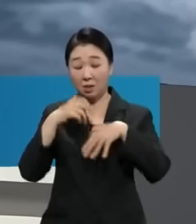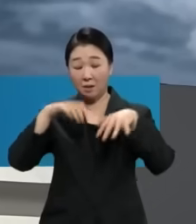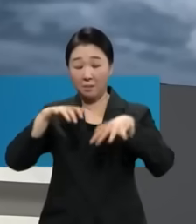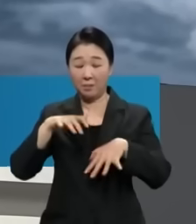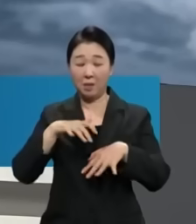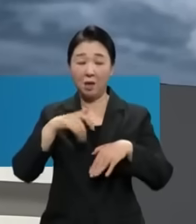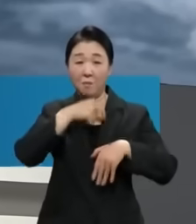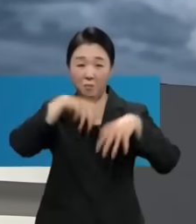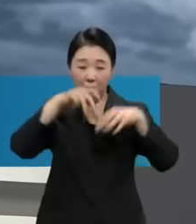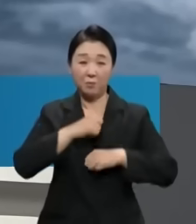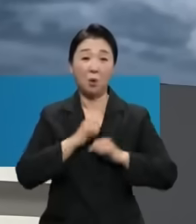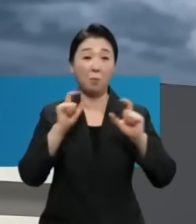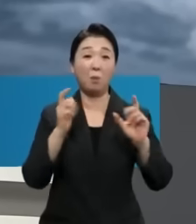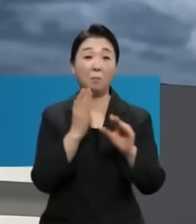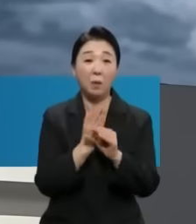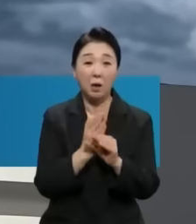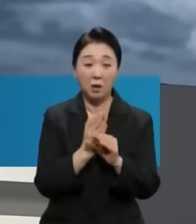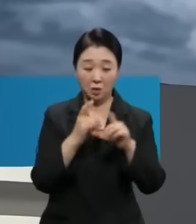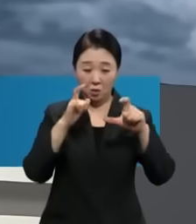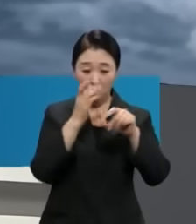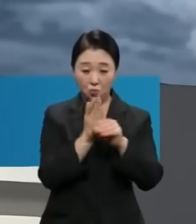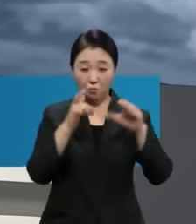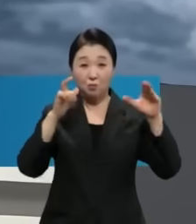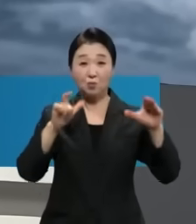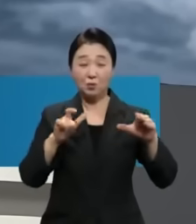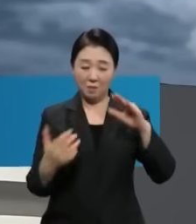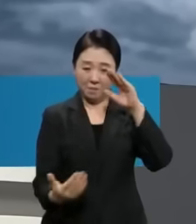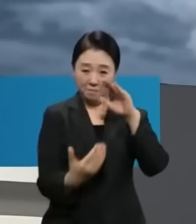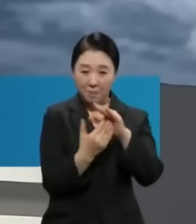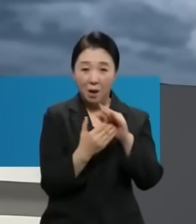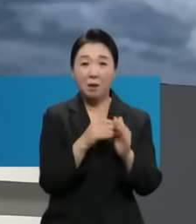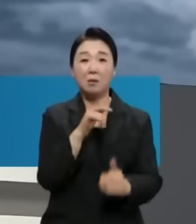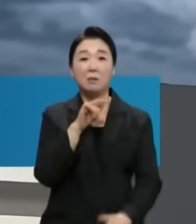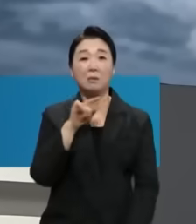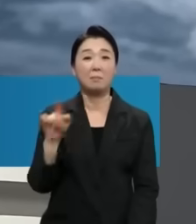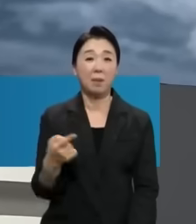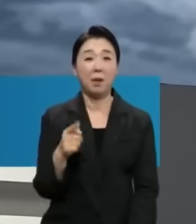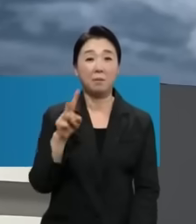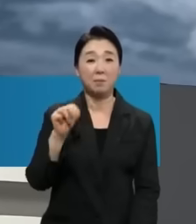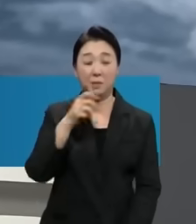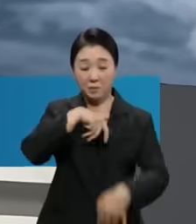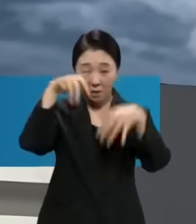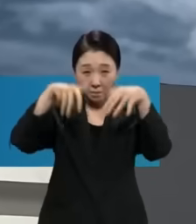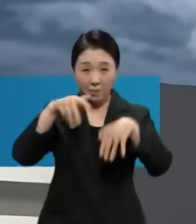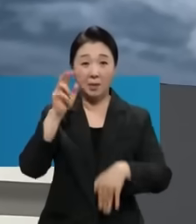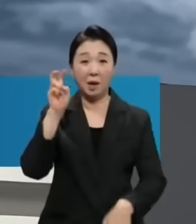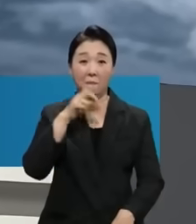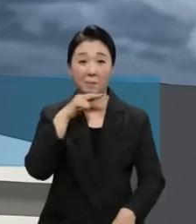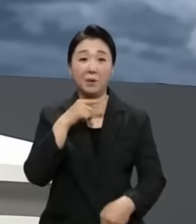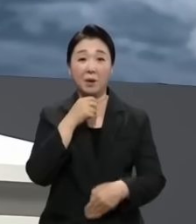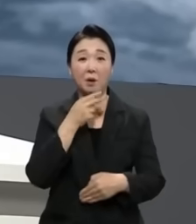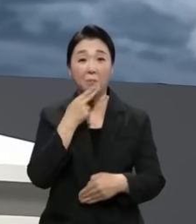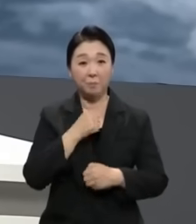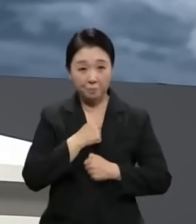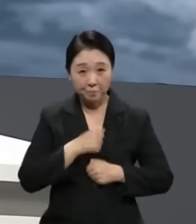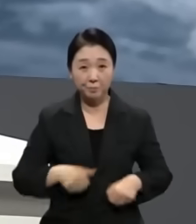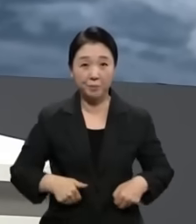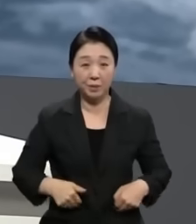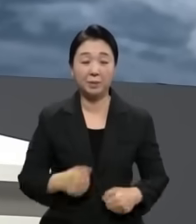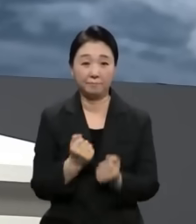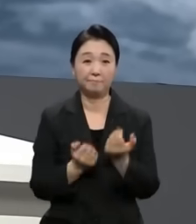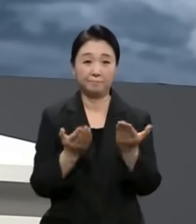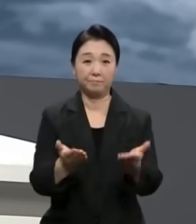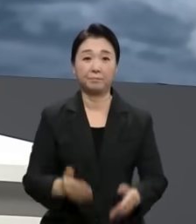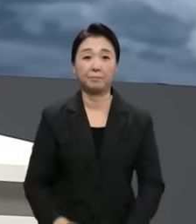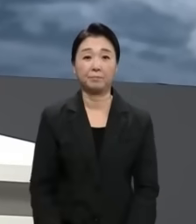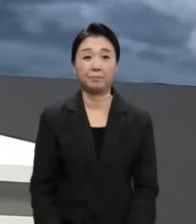발효 중입니다. 앞으로 중부지방엔 최대 100mm의 폭우가 더 쏟아질 걸로 보입니다. 피해 없도록 주의하셔야겠습니다. 먼저